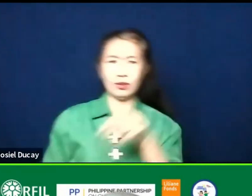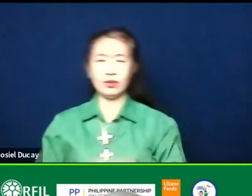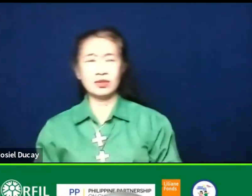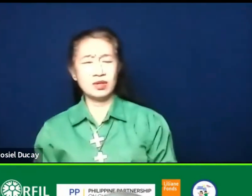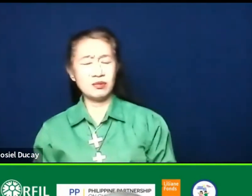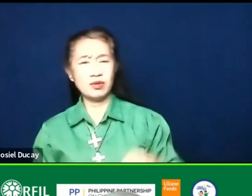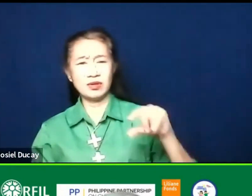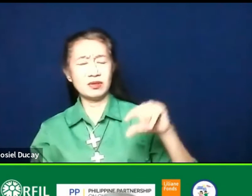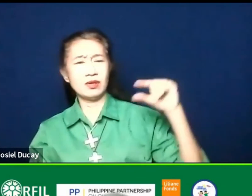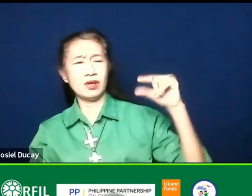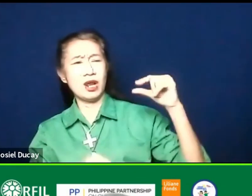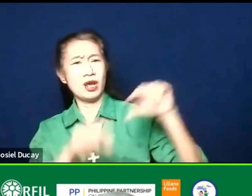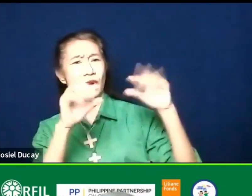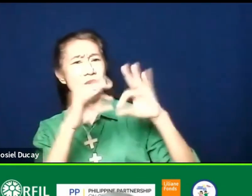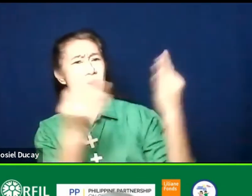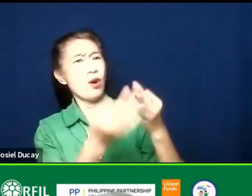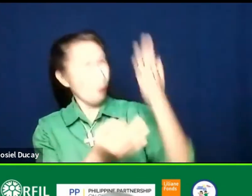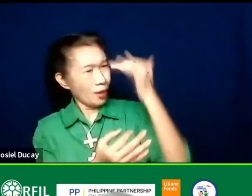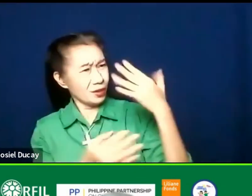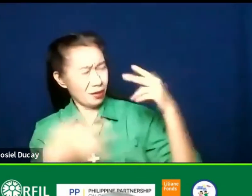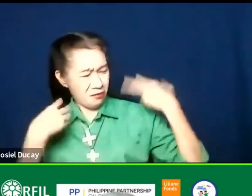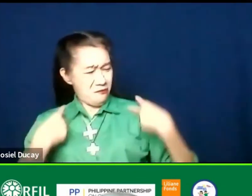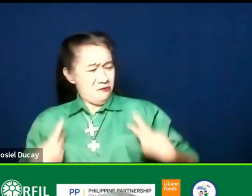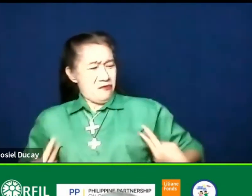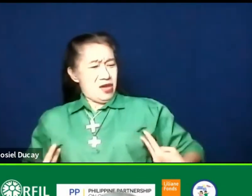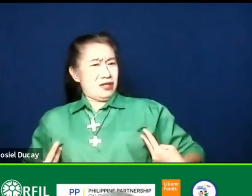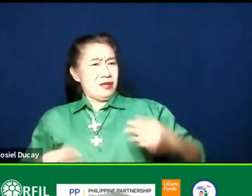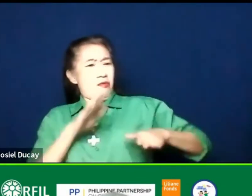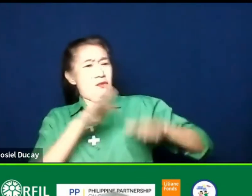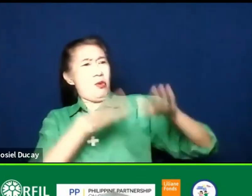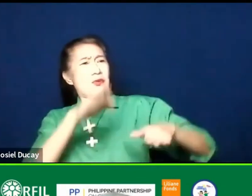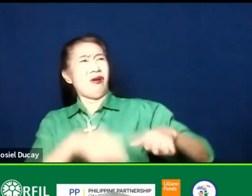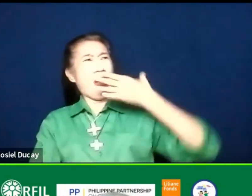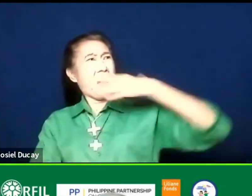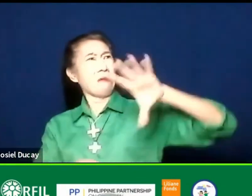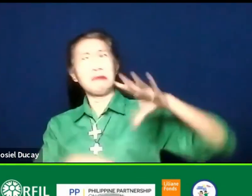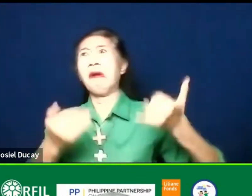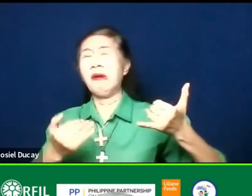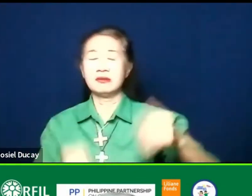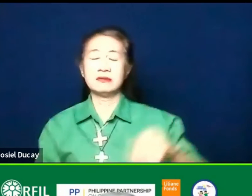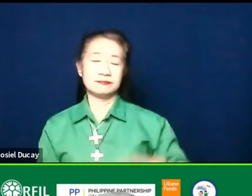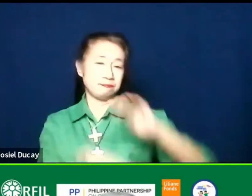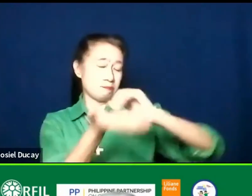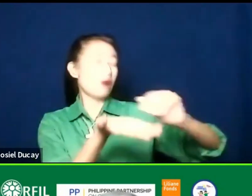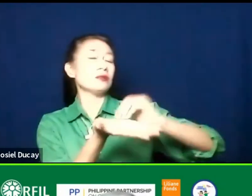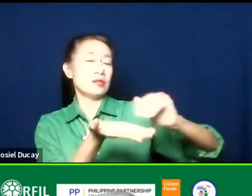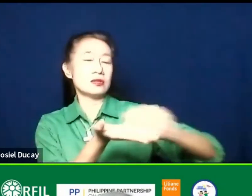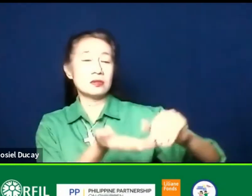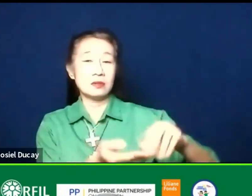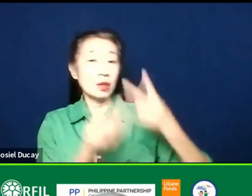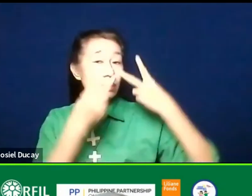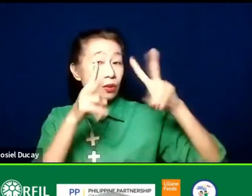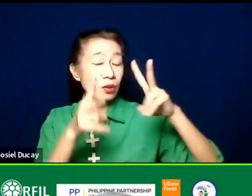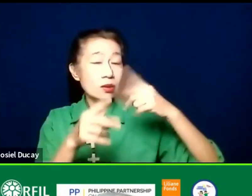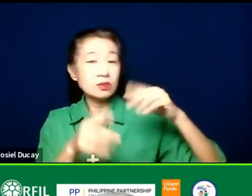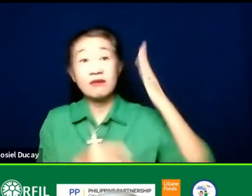Guerrero family. Bakit man naka-life vest yan? Naglalakad, ang init-init, di ba? Practice 'yun eh. Kasi tingnan mo pagdating